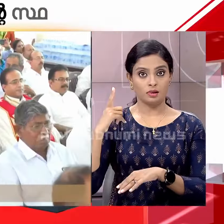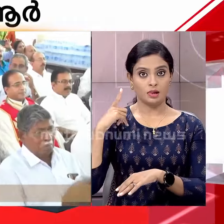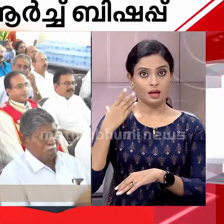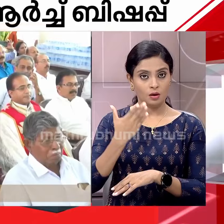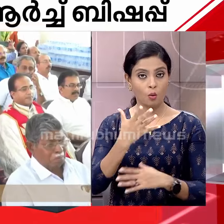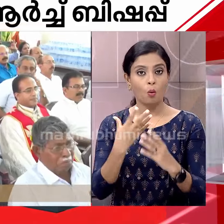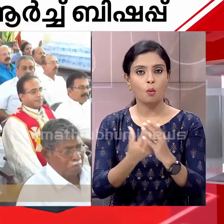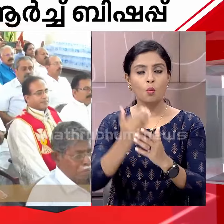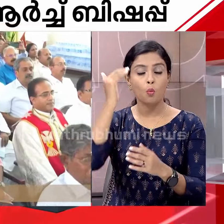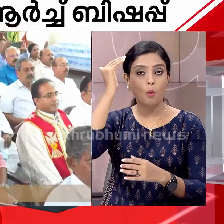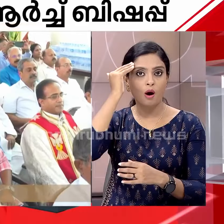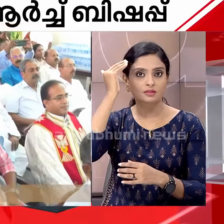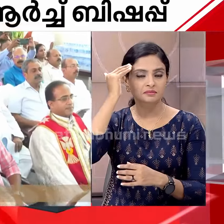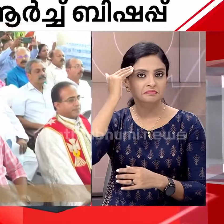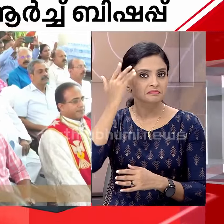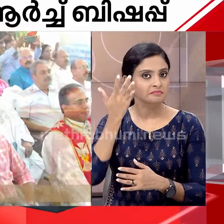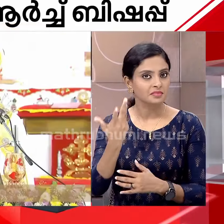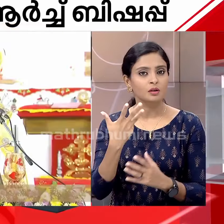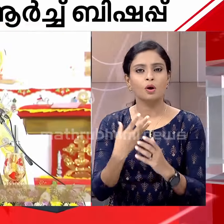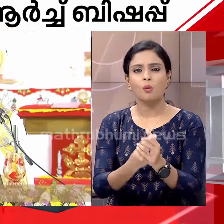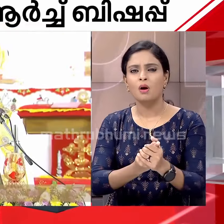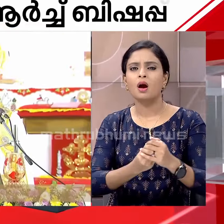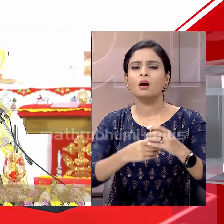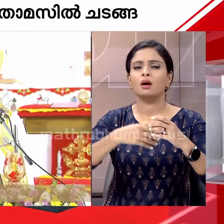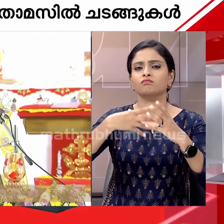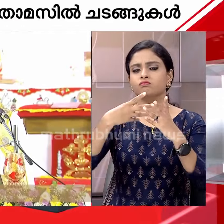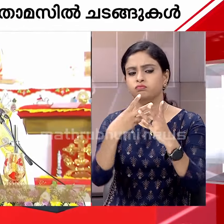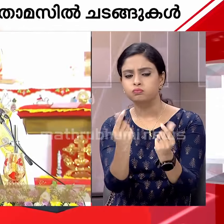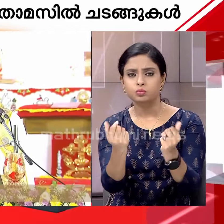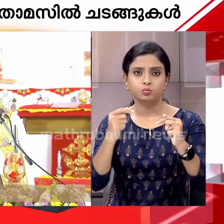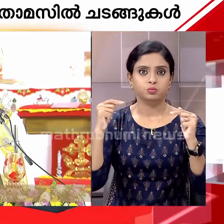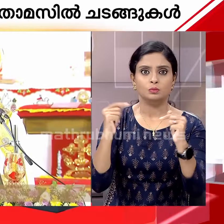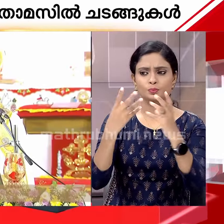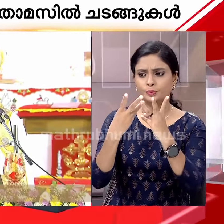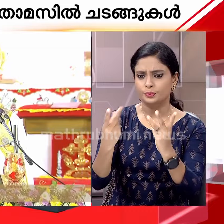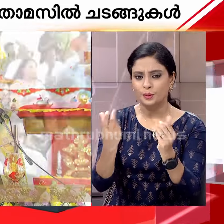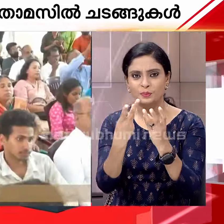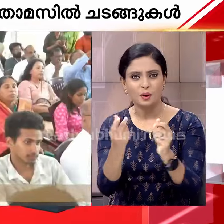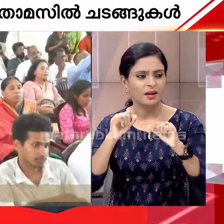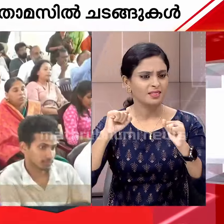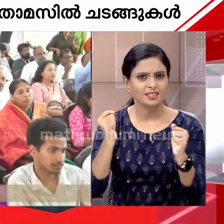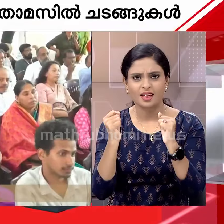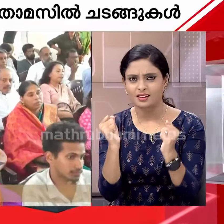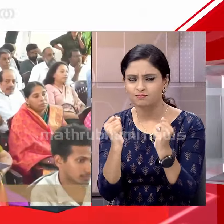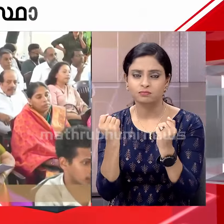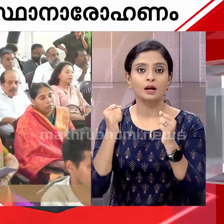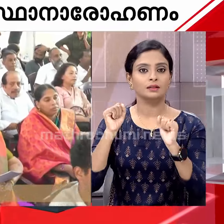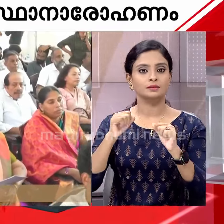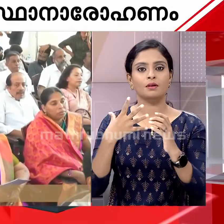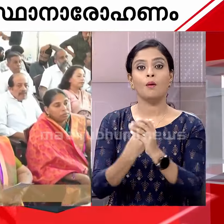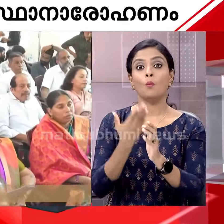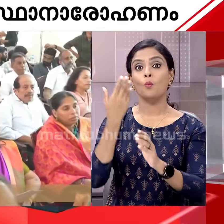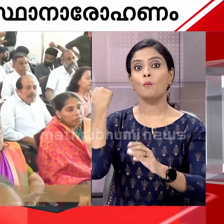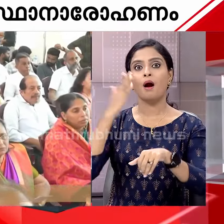അറിവുകൾ, അനുനയ ശ്രമങ്ങളിലൊക്കെ കൈവരിച്ച വിജയങ്ങൾ, മുൻകാലങ്ങളിലൊക്കെ ഏതൊക്കെ നേതൃത്വത്തിലിരുന്നോ അവിടെയൊക്കെ കാട്ടിയ